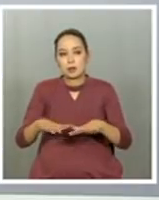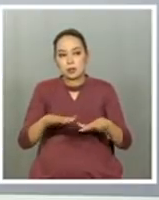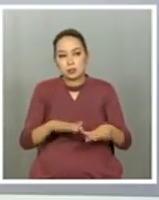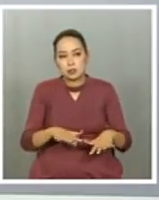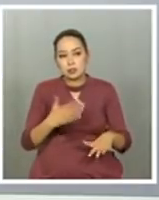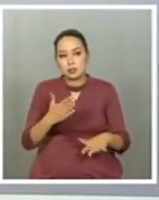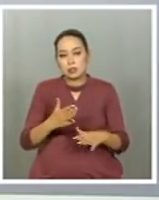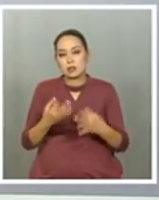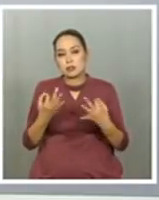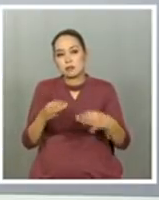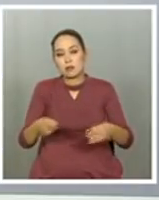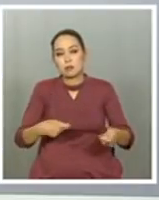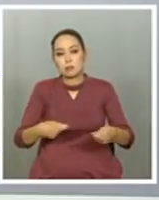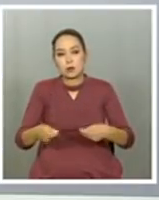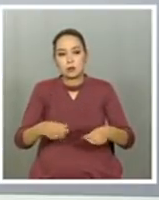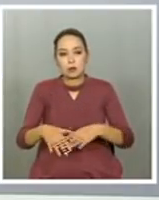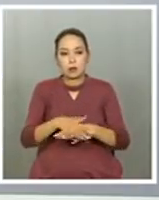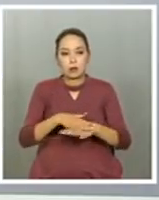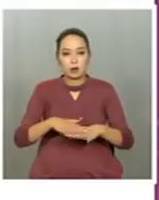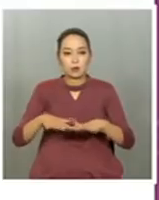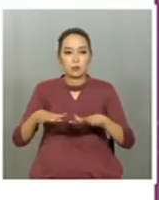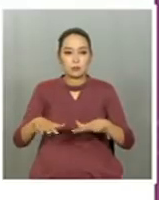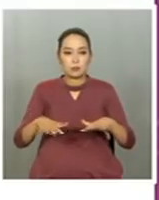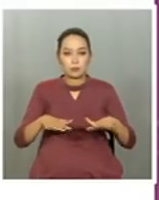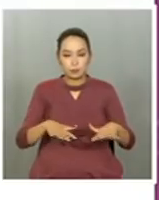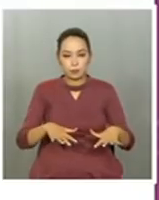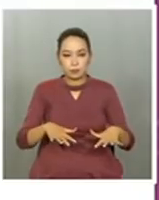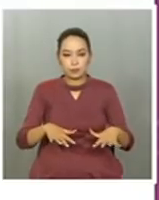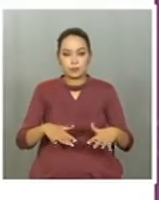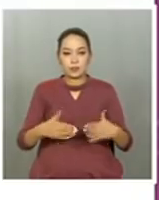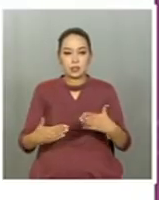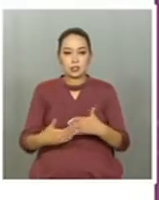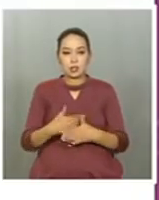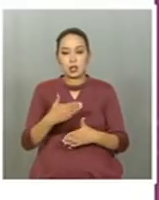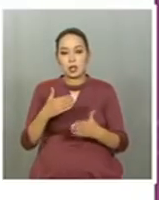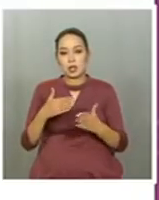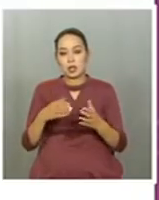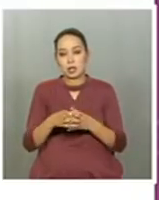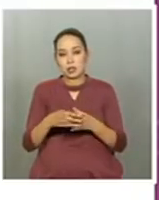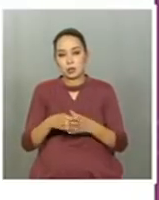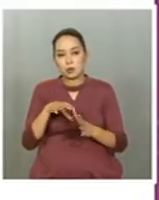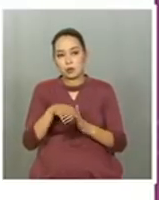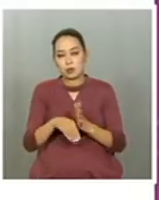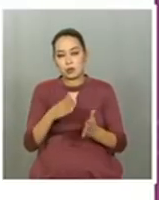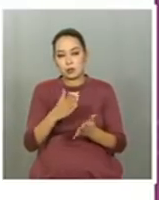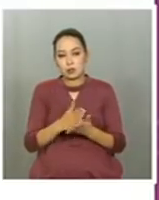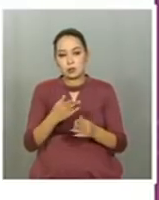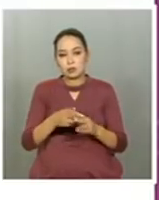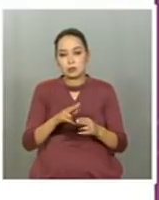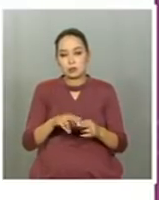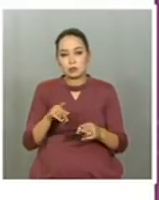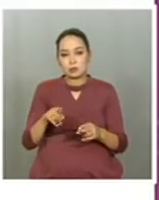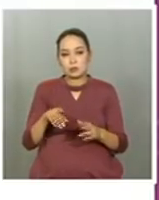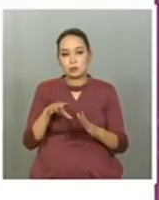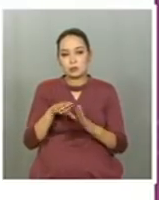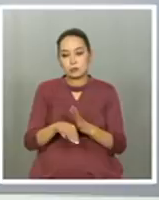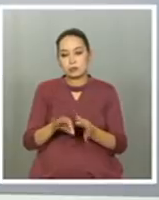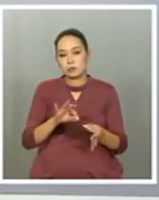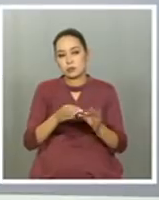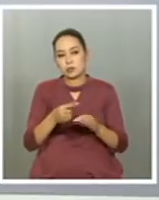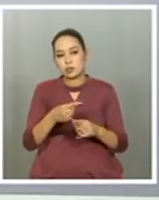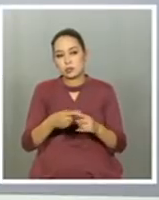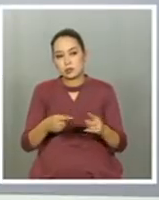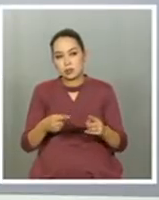сауда аймағы бұл кеңістіктік яғни категориясына жатады. Қазір біз осылардың ішінде мына жартылай периферия,